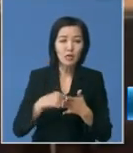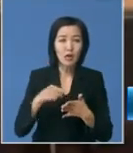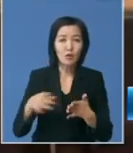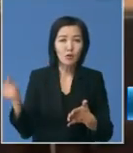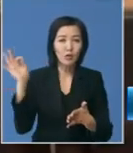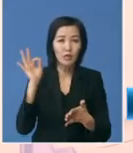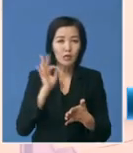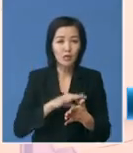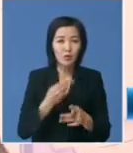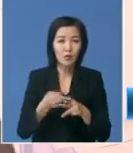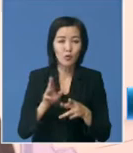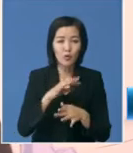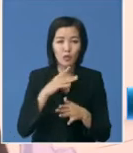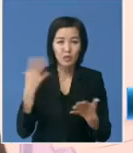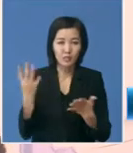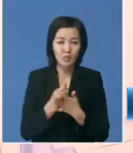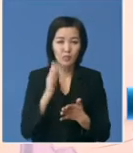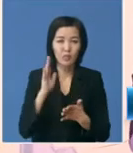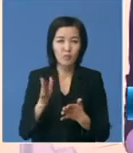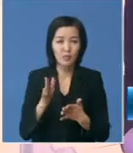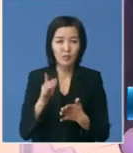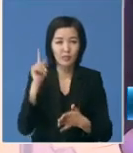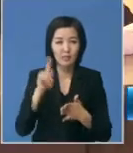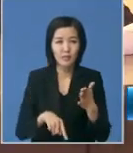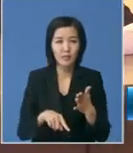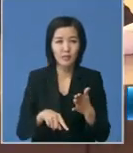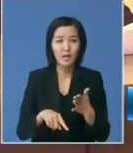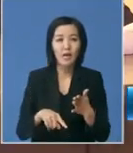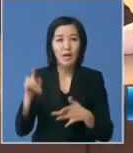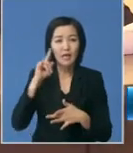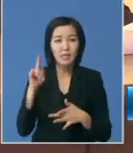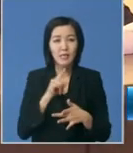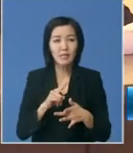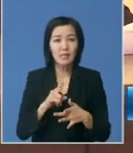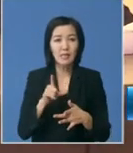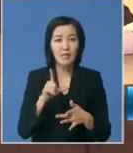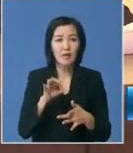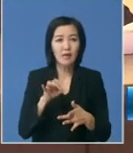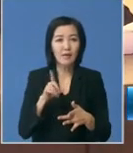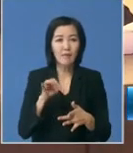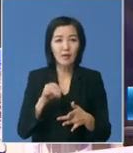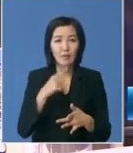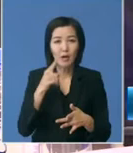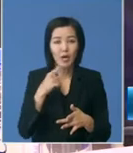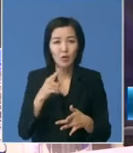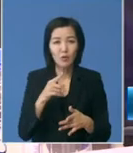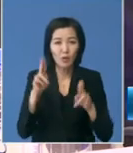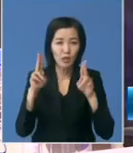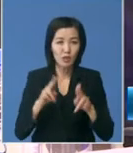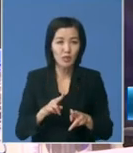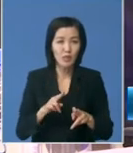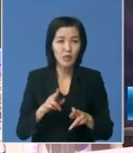тұсымыздан ұтарымыз көп деген пікірде. Латынданған қазақ әліпбиі қазақстандықтар үшін орфоэпия, яғни айту ережелері тұрғысынан ыңғайлы